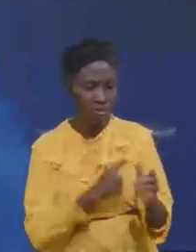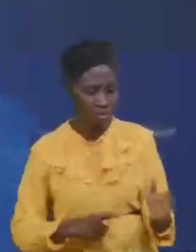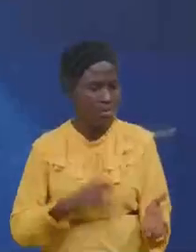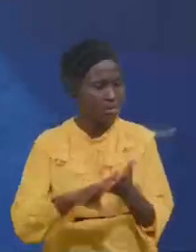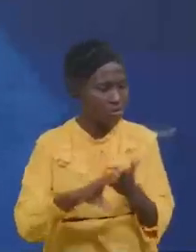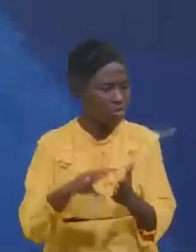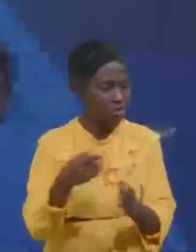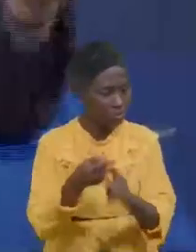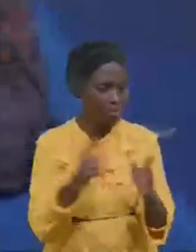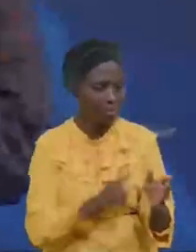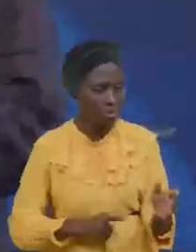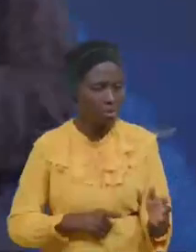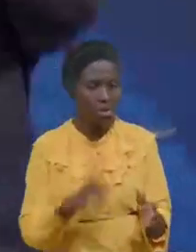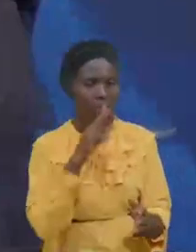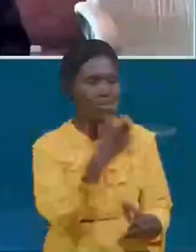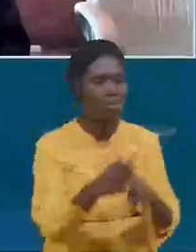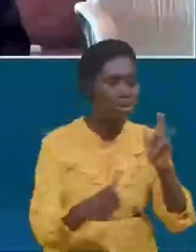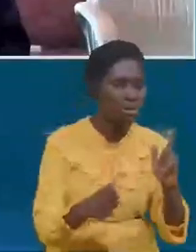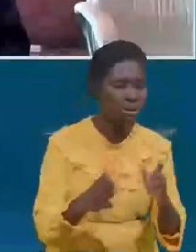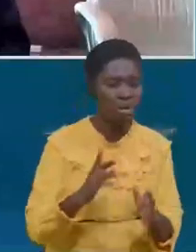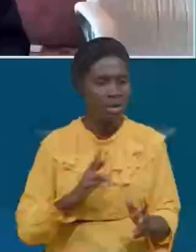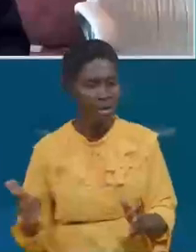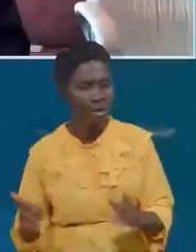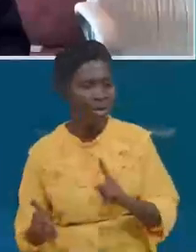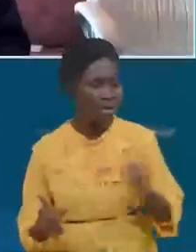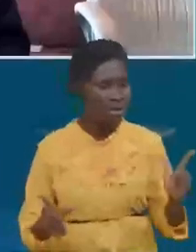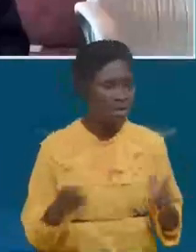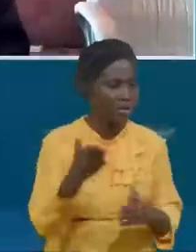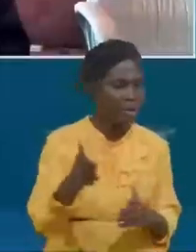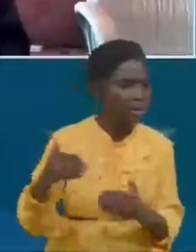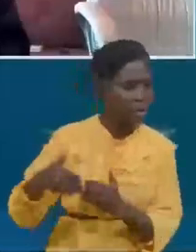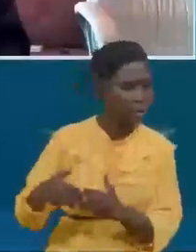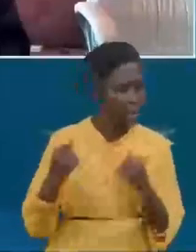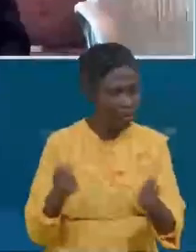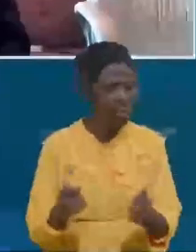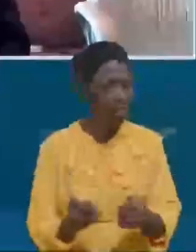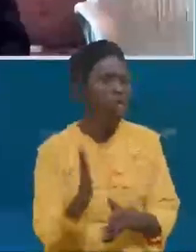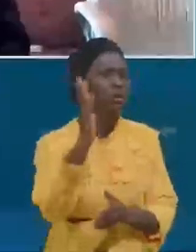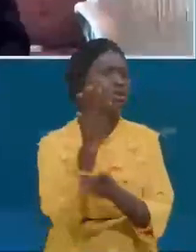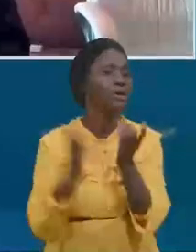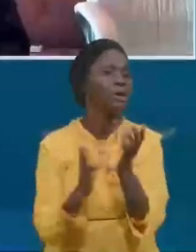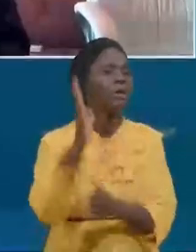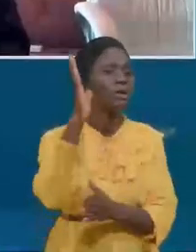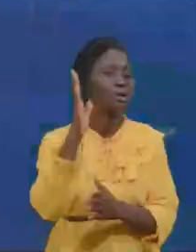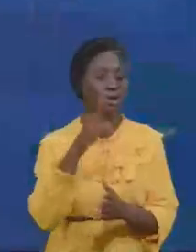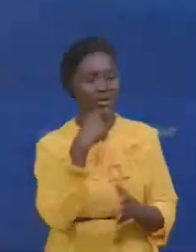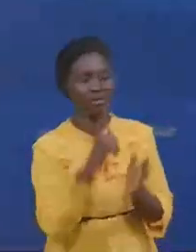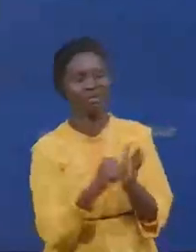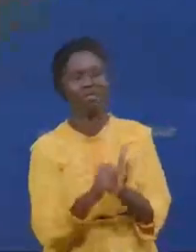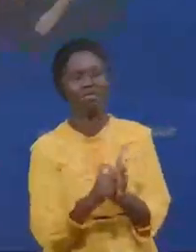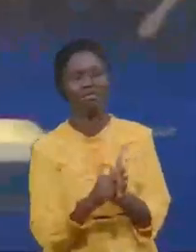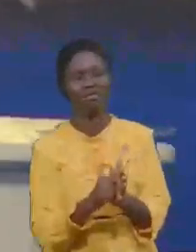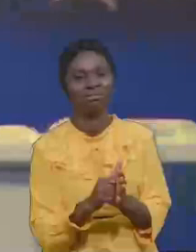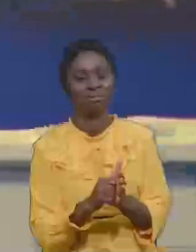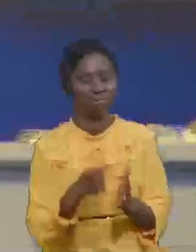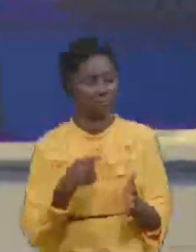trouves gauche à droite, en haut, en bas, où que vous soyez, levez la main rapidement. Ils disent, moi je vais